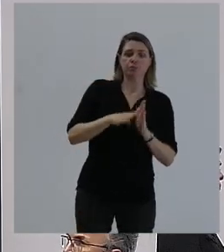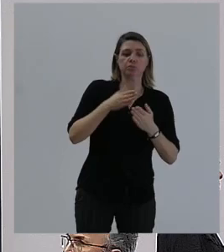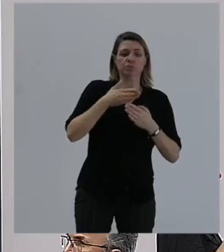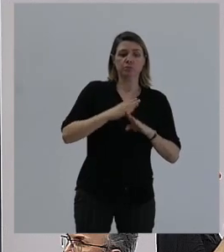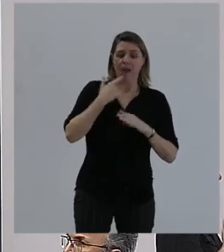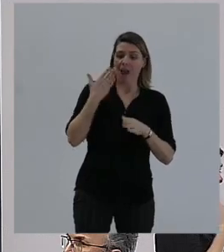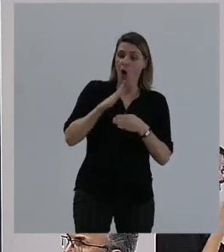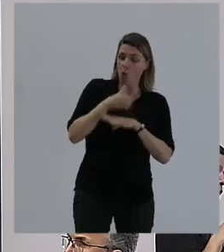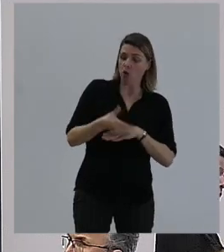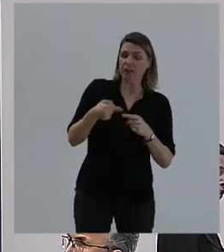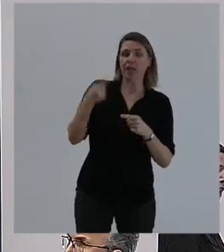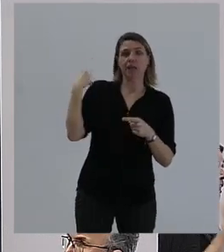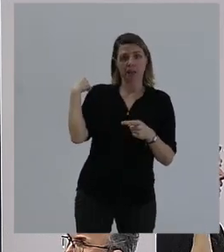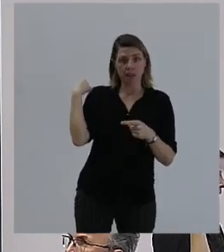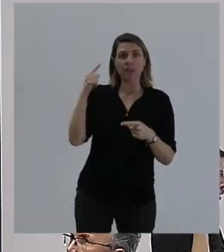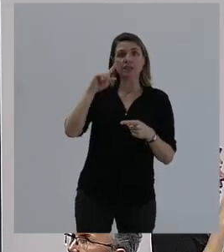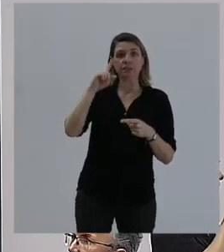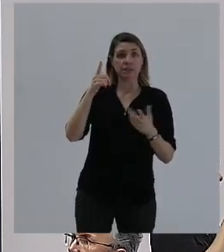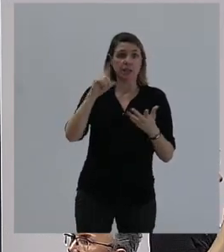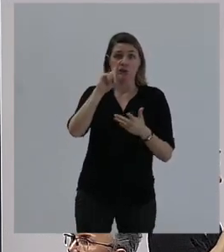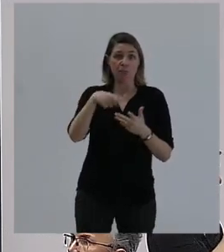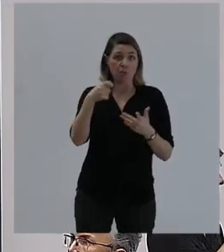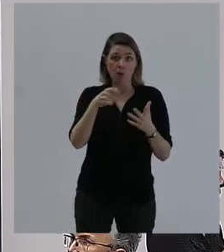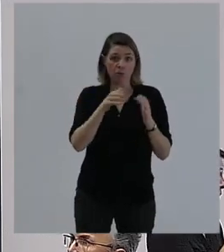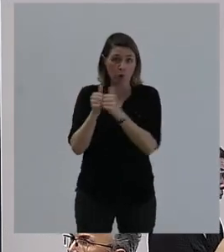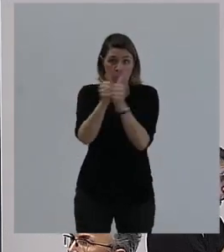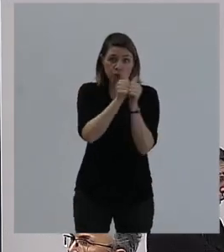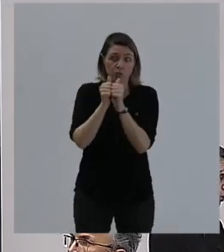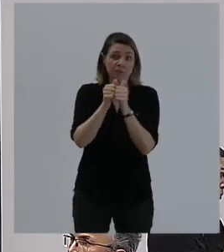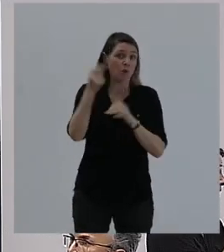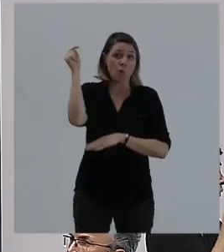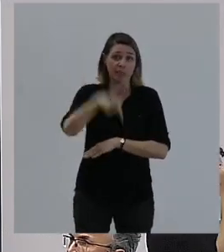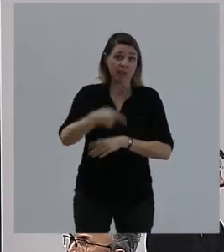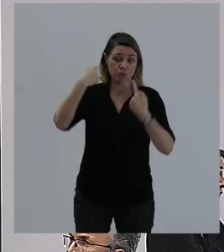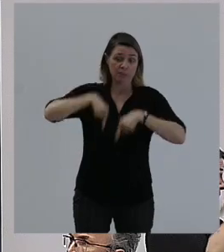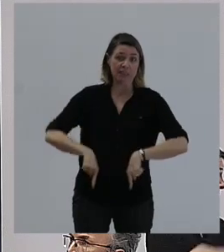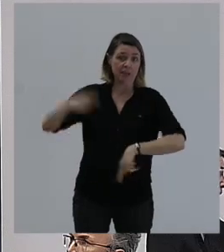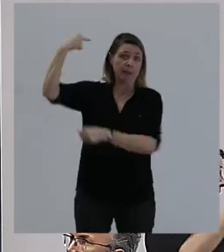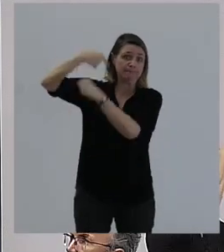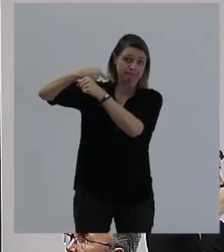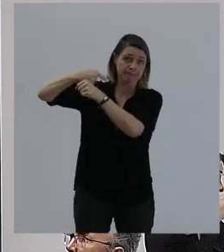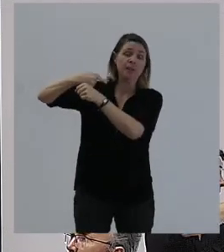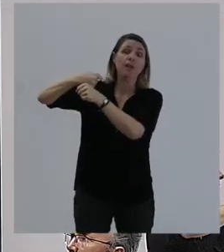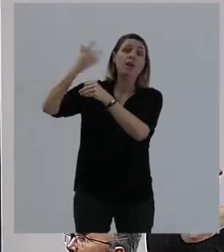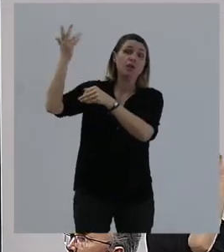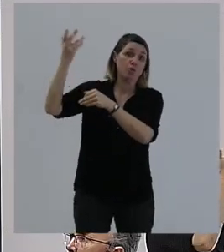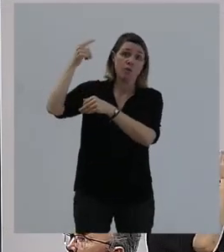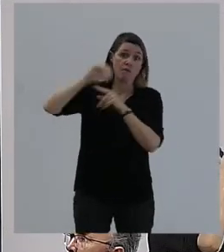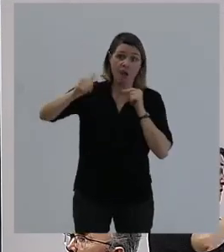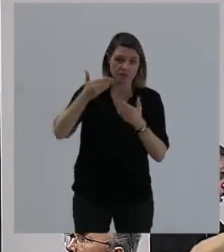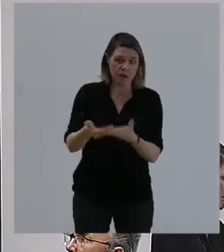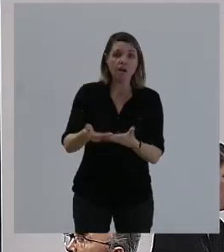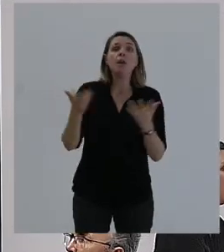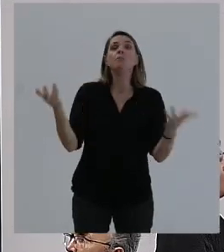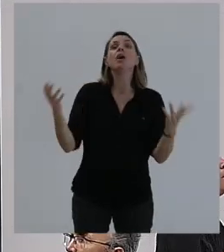rentrée, c'était de faire un module commun à l'ensemble des duels, hein, puisque c'est une obligation ministérielle là-dessus de le faire.